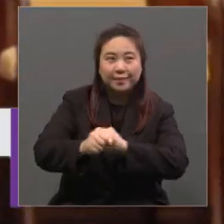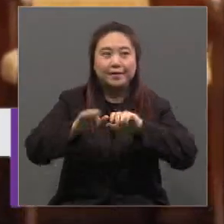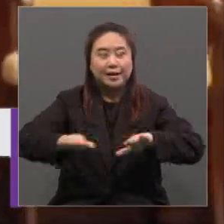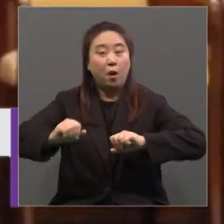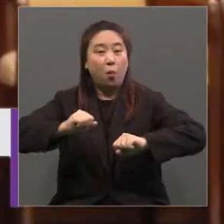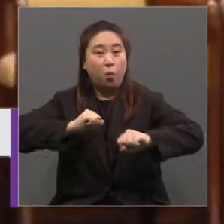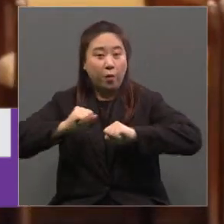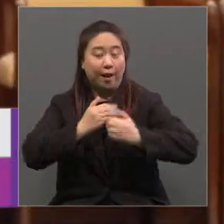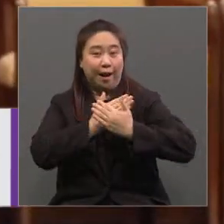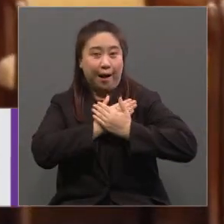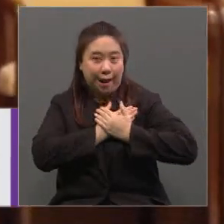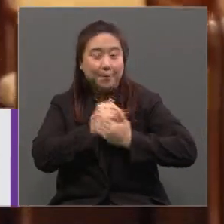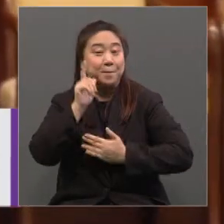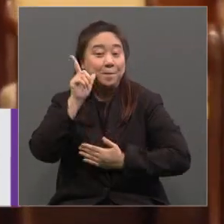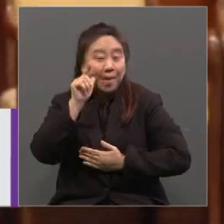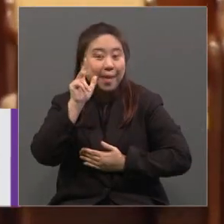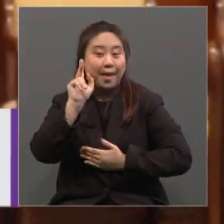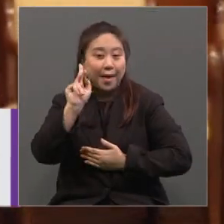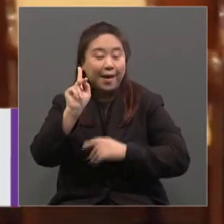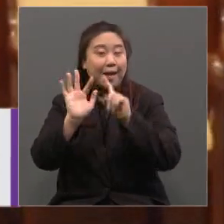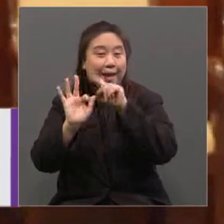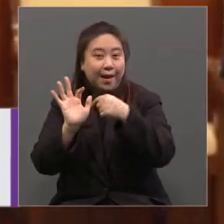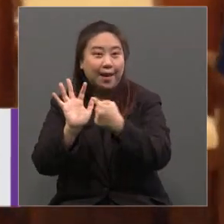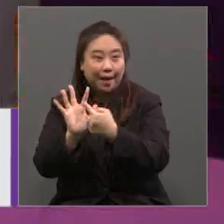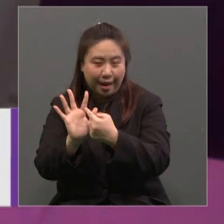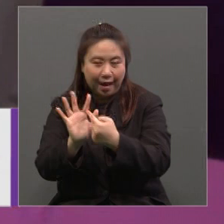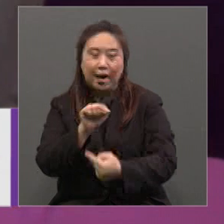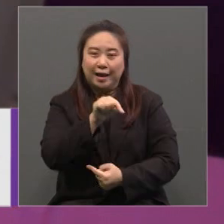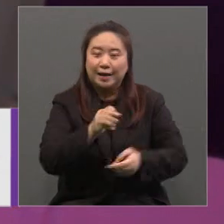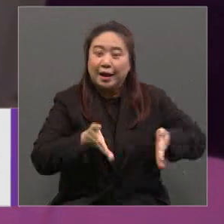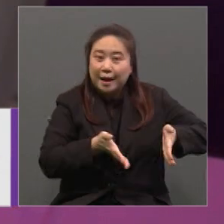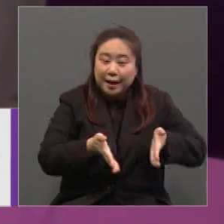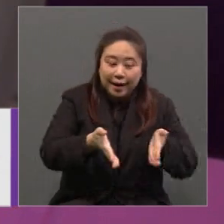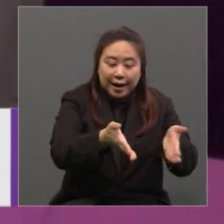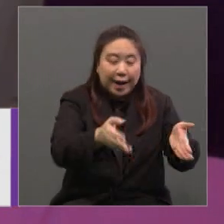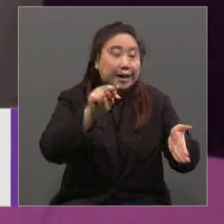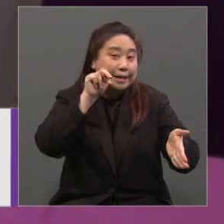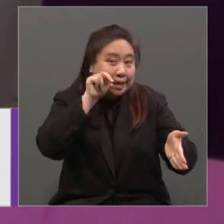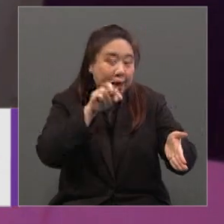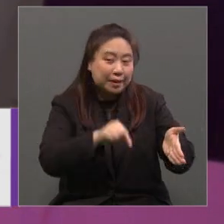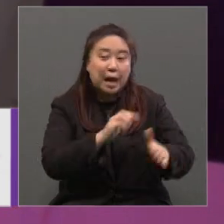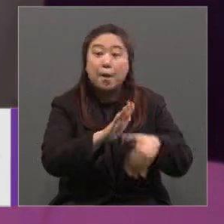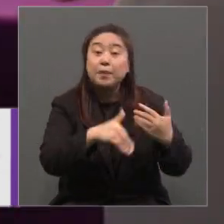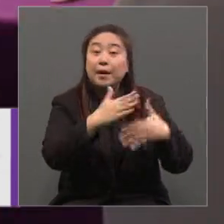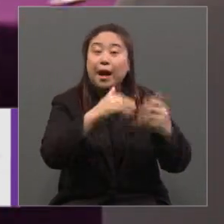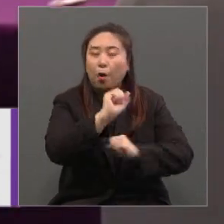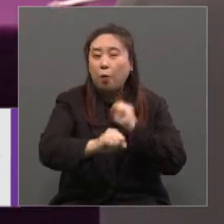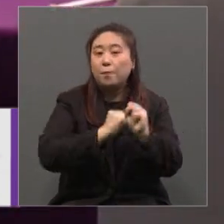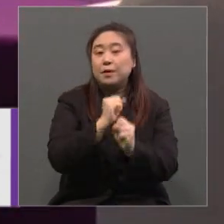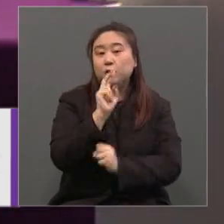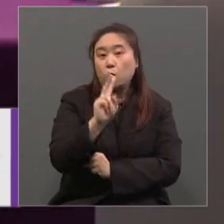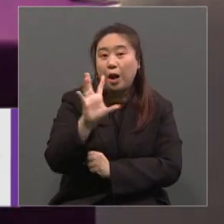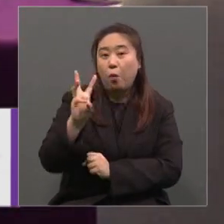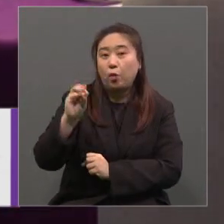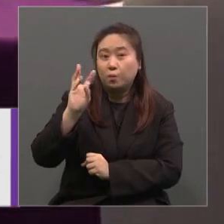ข่านะคะภายใต้โครงการฟื้นฟูและพัฒนาแหล่งน้ำประจำปี2566ซึ่งจัดขึ้นนะคะ